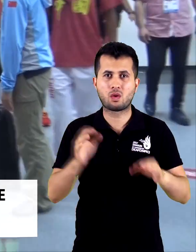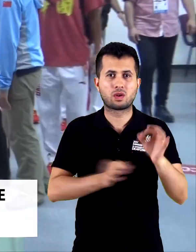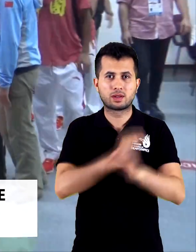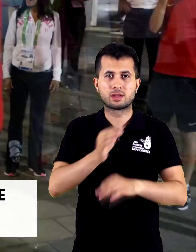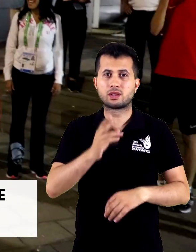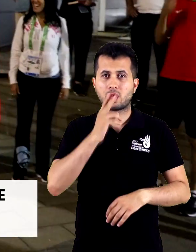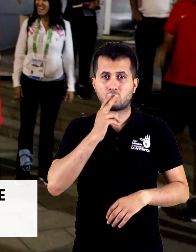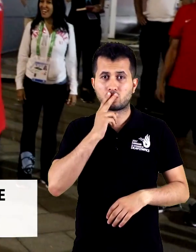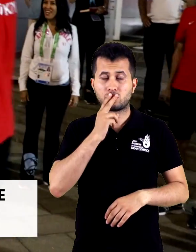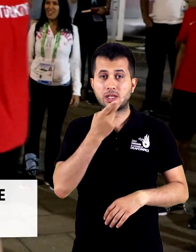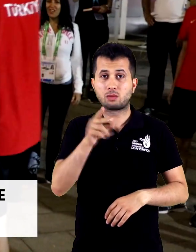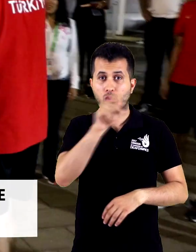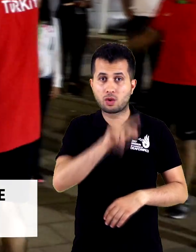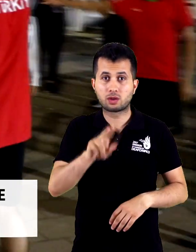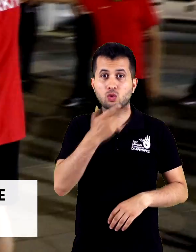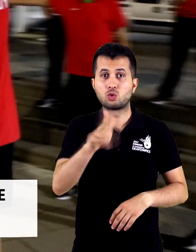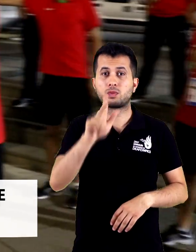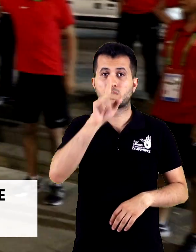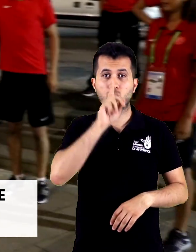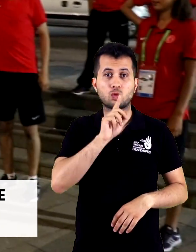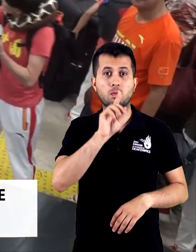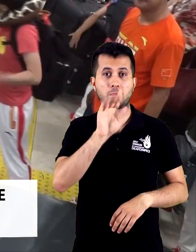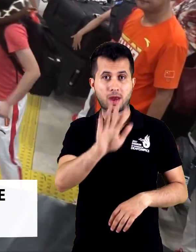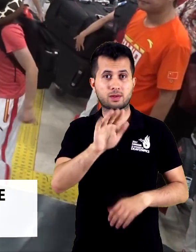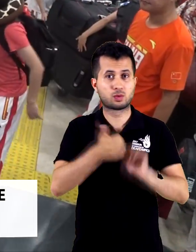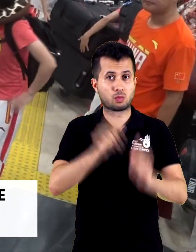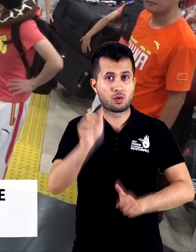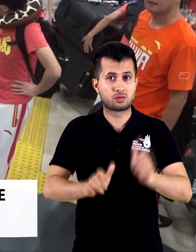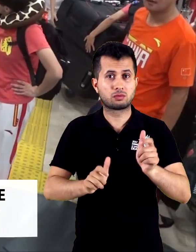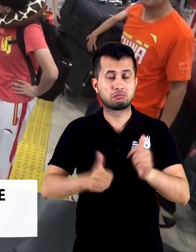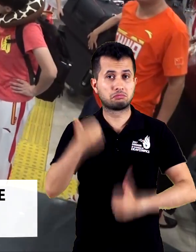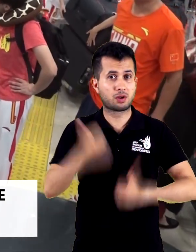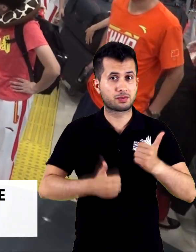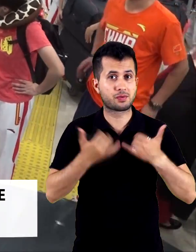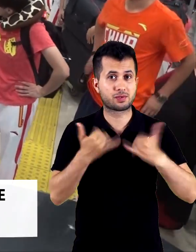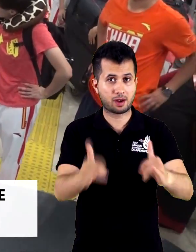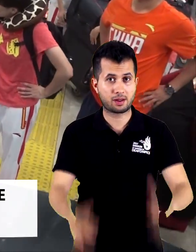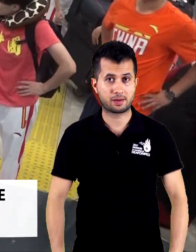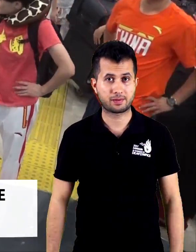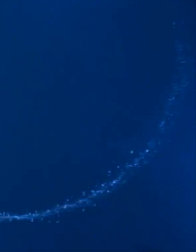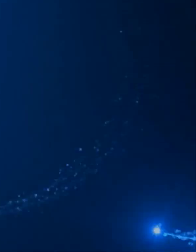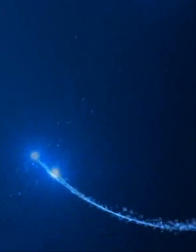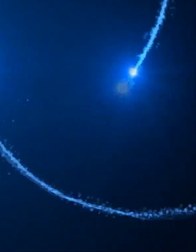2017'de 3.105 sporcu mücadele edecek. İzlediğiniz için teşekkür ederim.